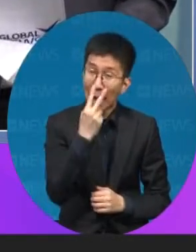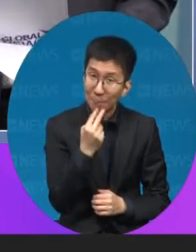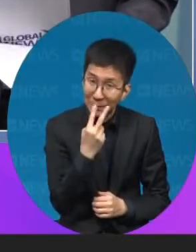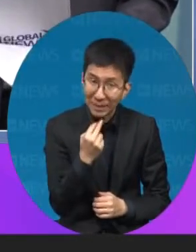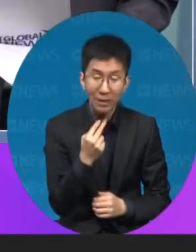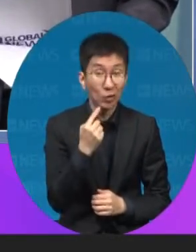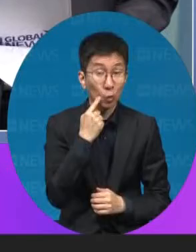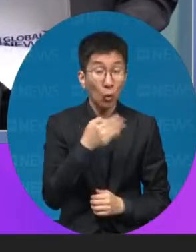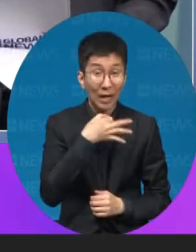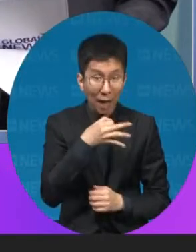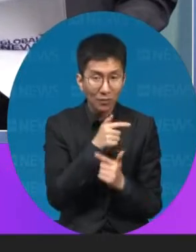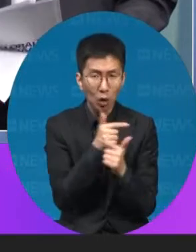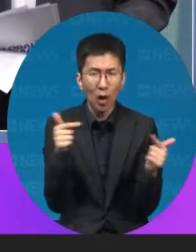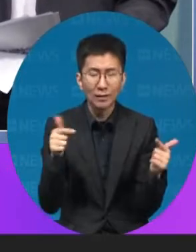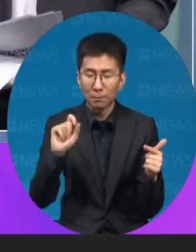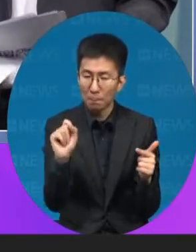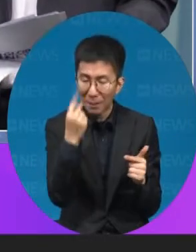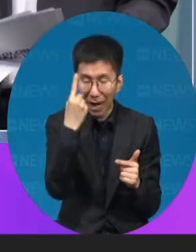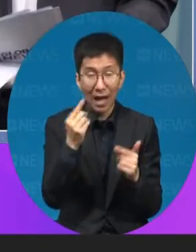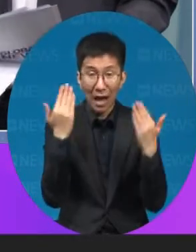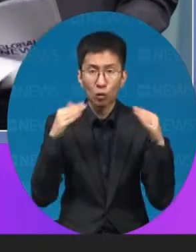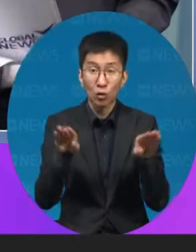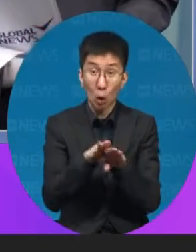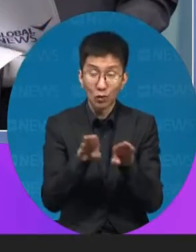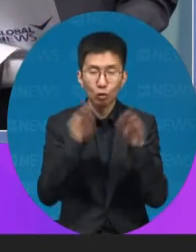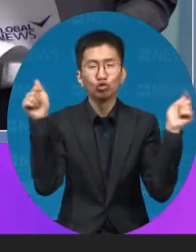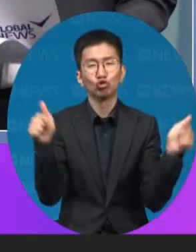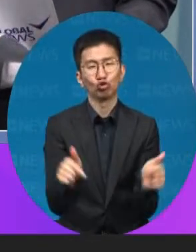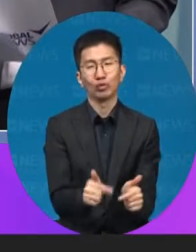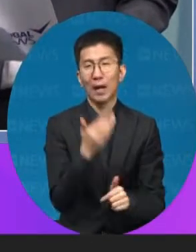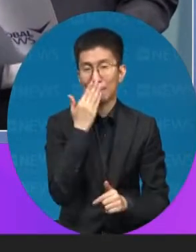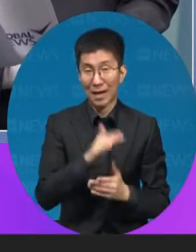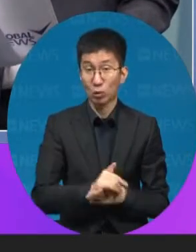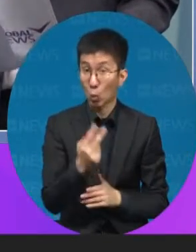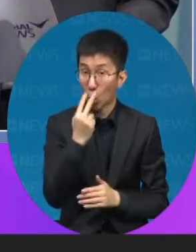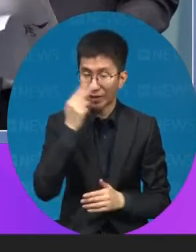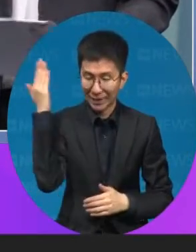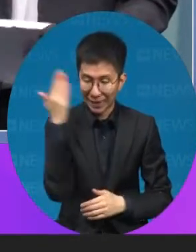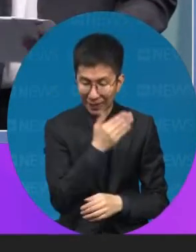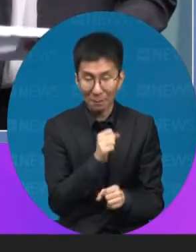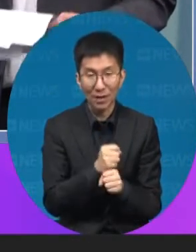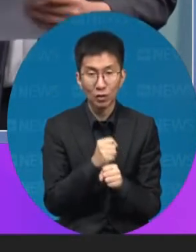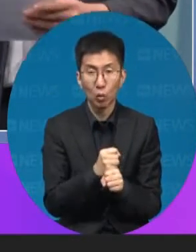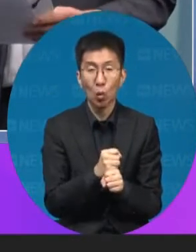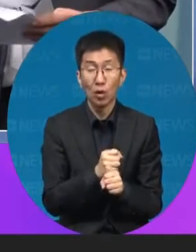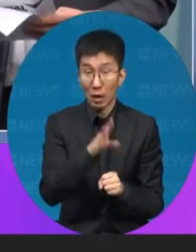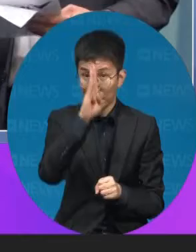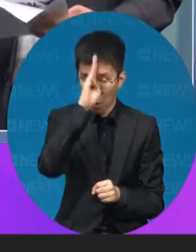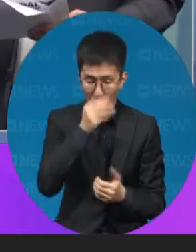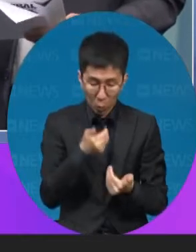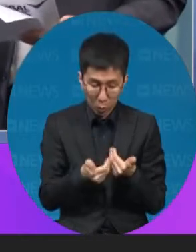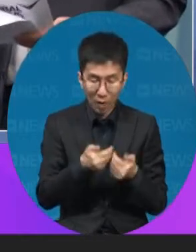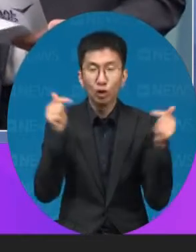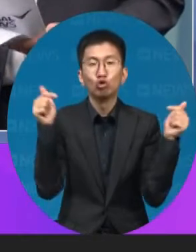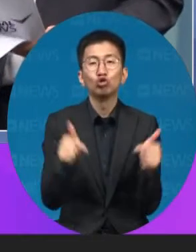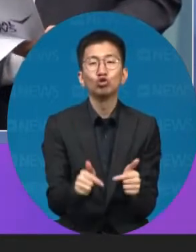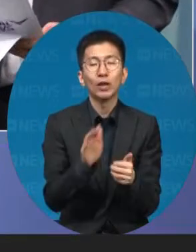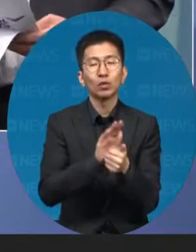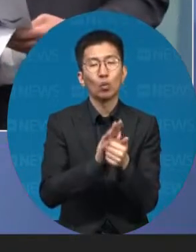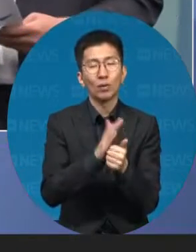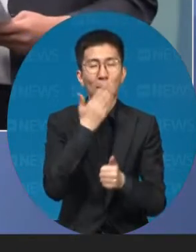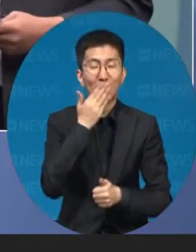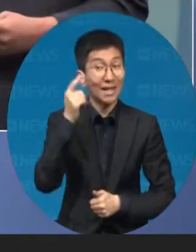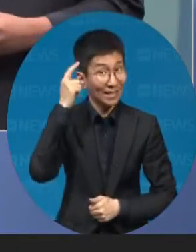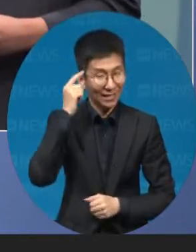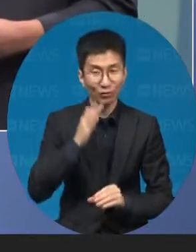독감으로 학생들이 결석하는 것도 줄일 수가 있구요 예 또 공기 질을 개선해 천식과 알레르기 비염을 가진 학생들의 도울 수도